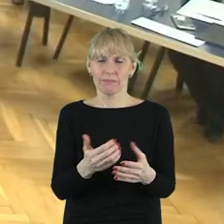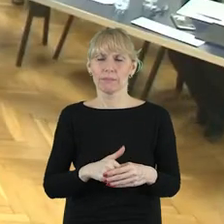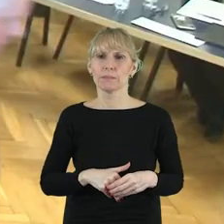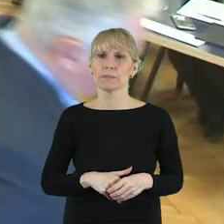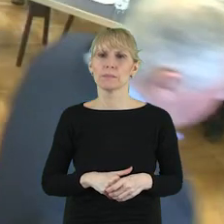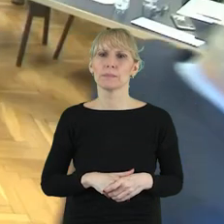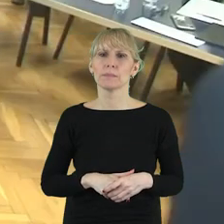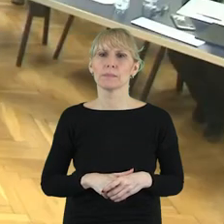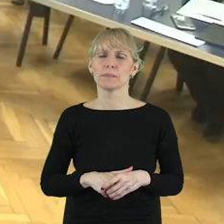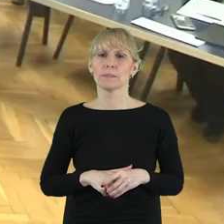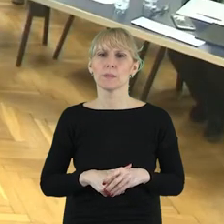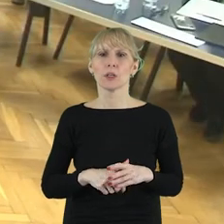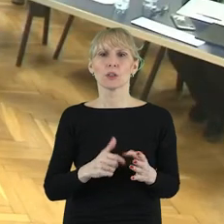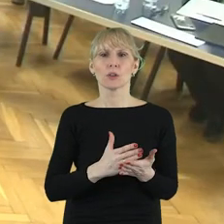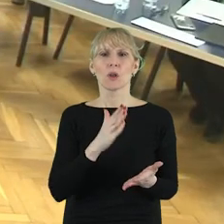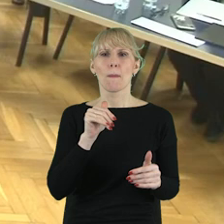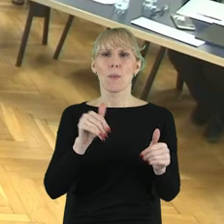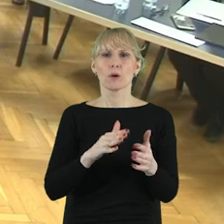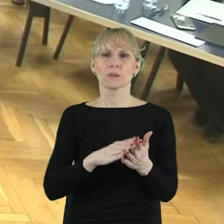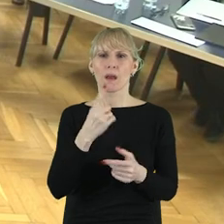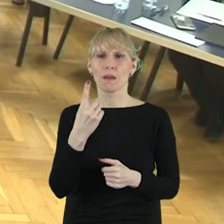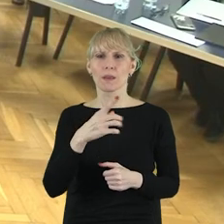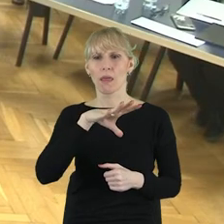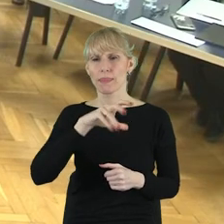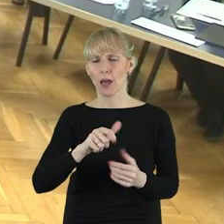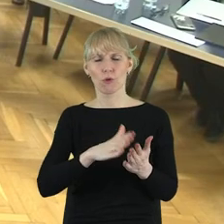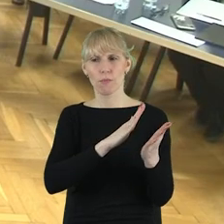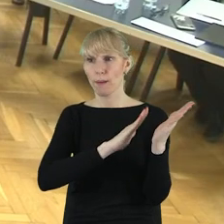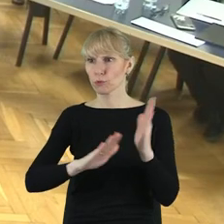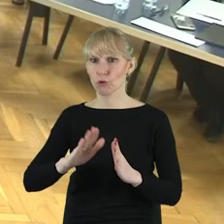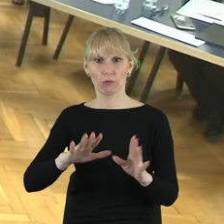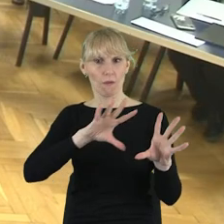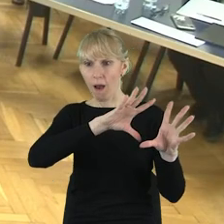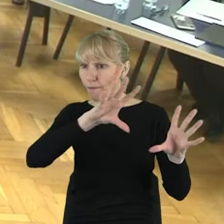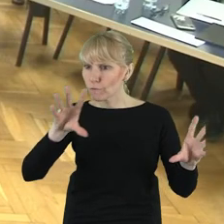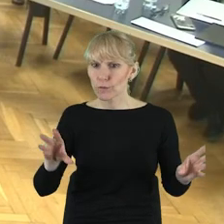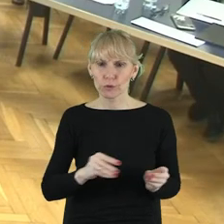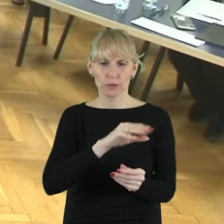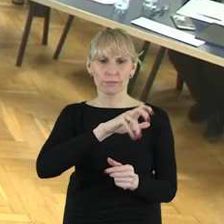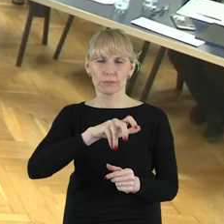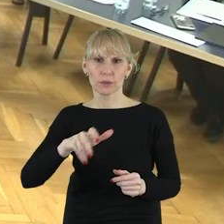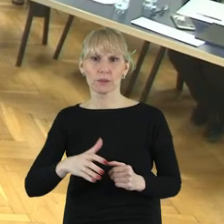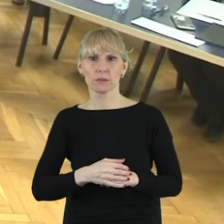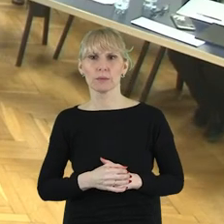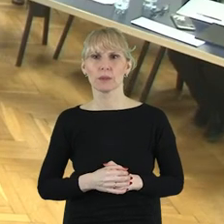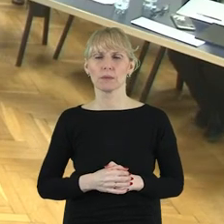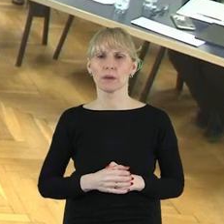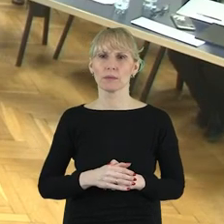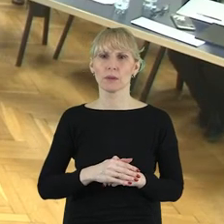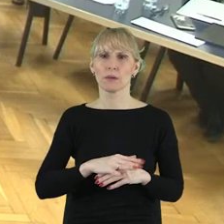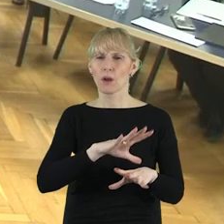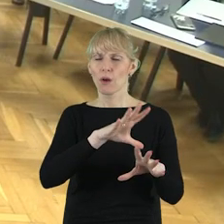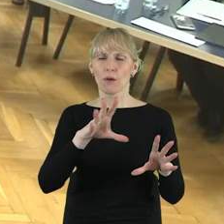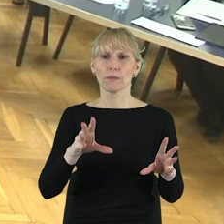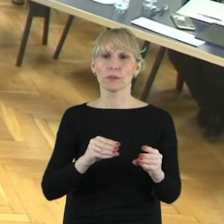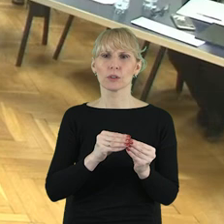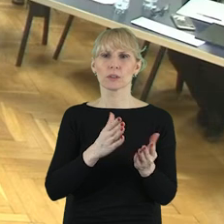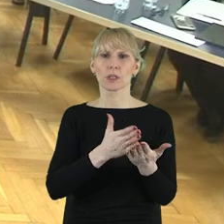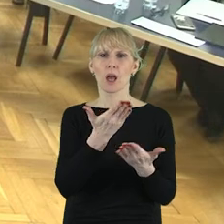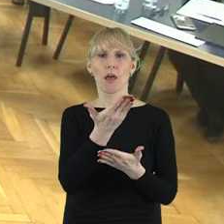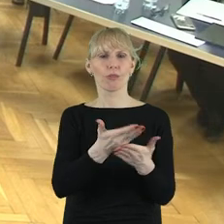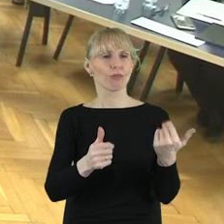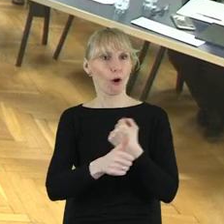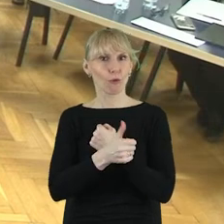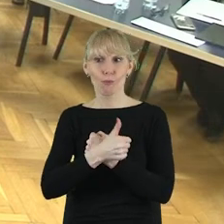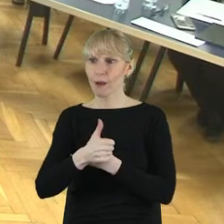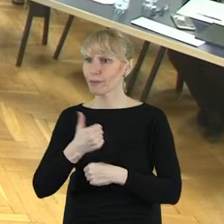znamion tego, że jedna grupa przygotowała wszystkim nowym LGD, czy jedna grupa lub jedna grupa osób, jedna osoba lub jedna grupa osób przygotowała wszystkim nowym